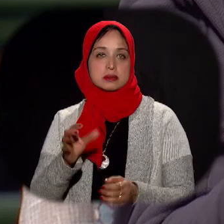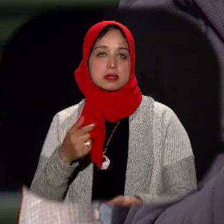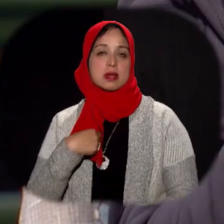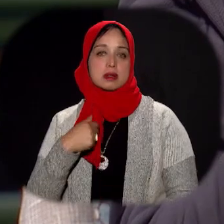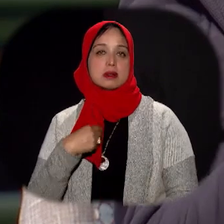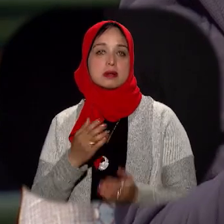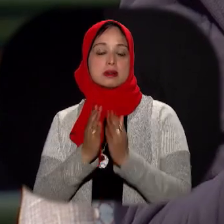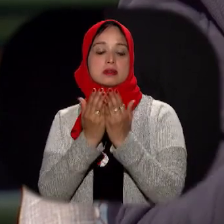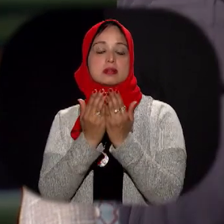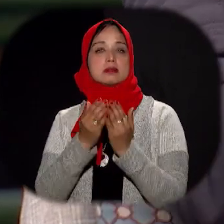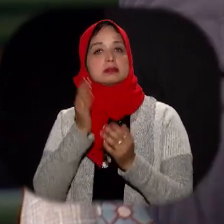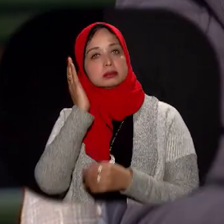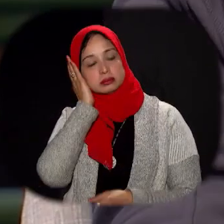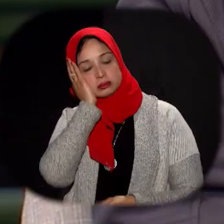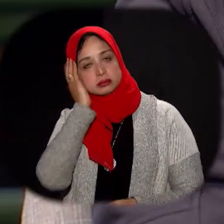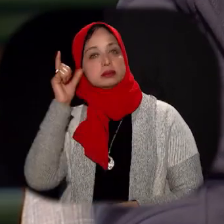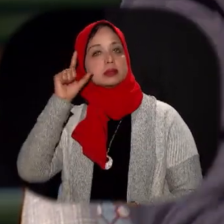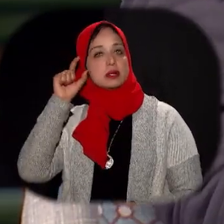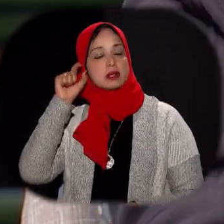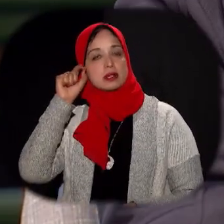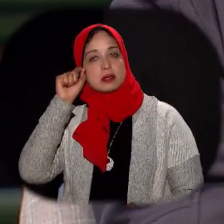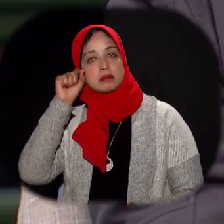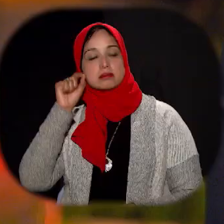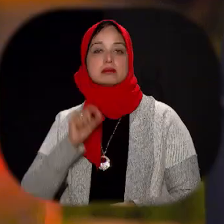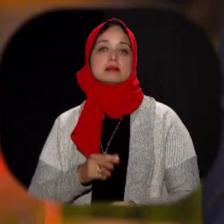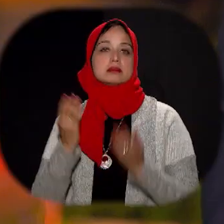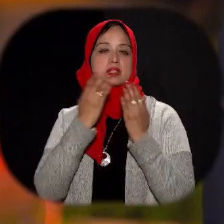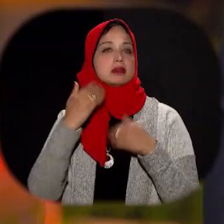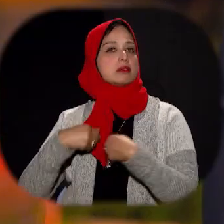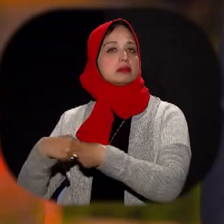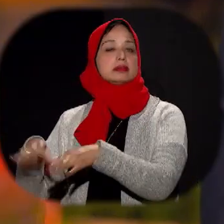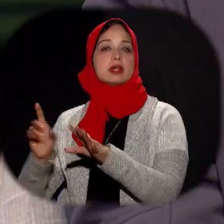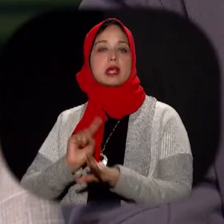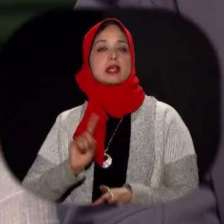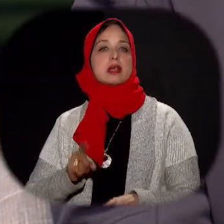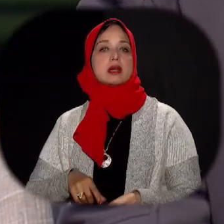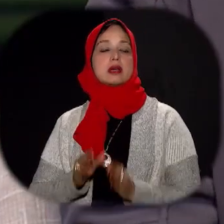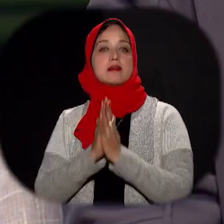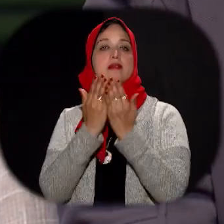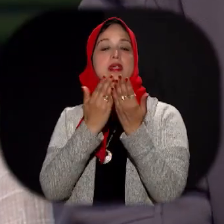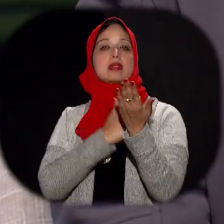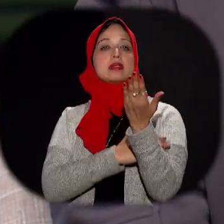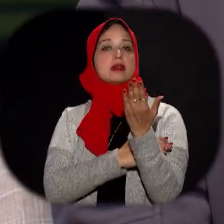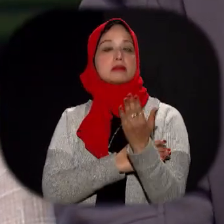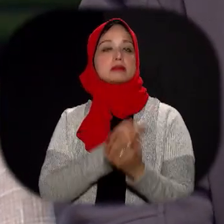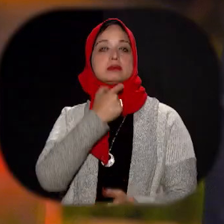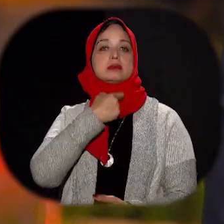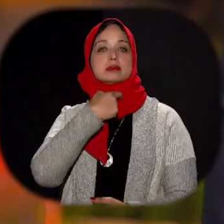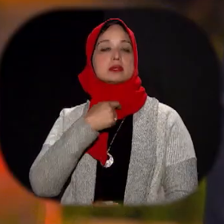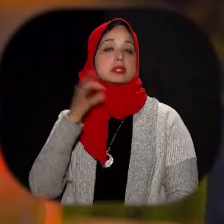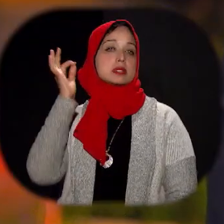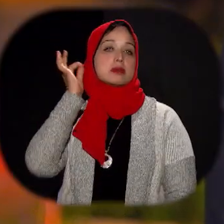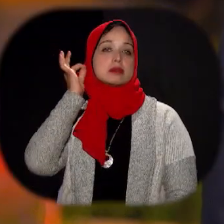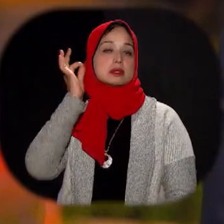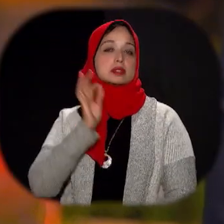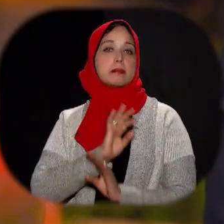على الابلكيشن كتاب صوتي ويختار في مجموعه كتب بقى نسل في 1500 كتاب دلوقتي 1500 كتاب اه كويس جدا ج في